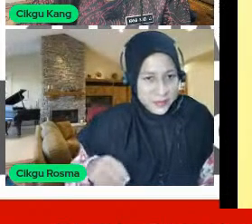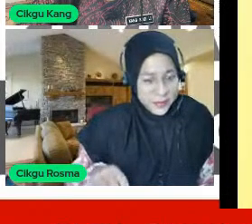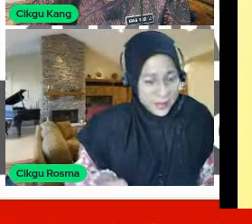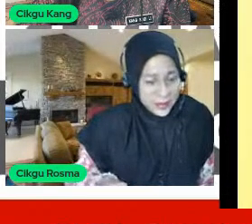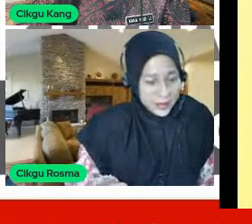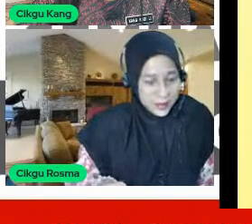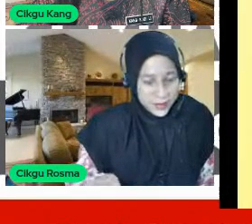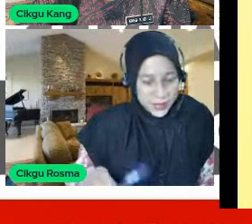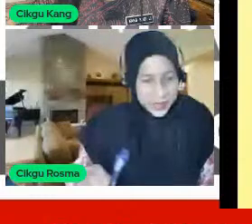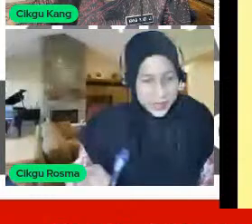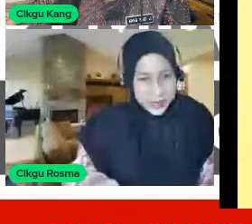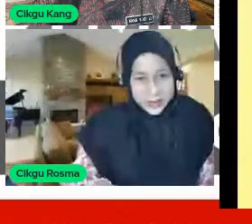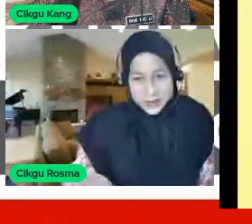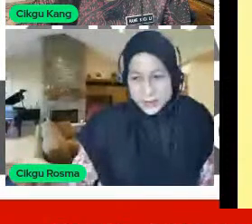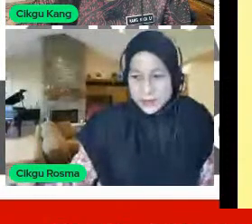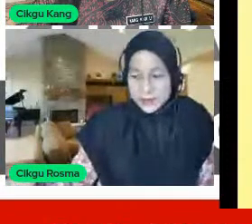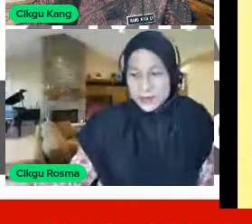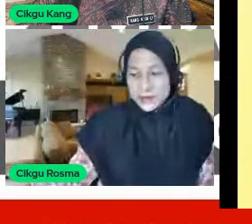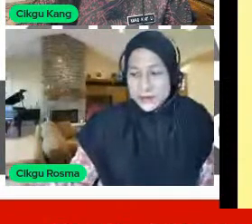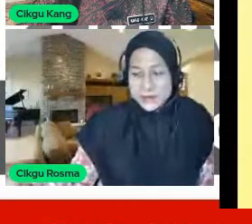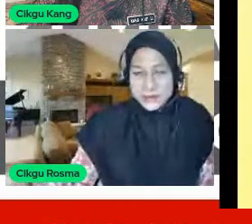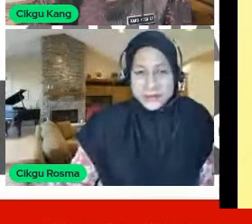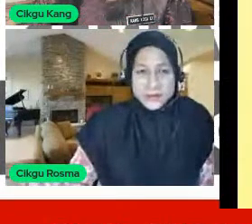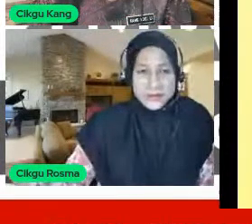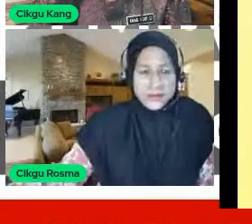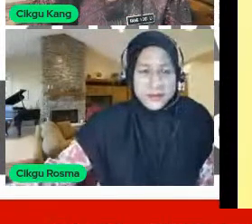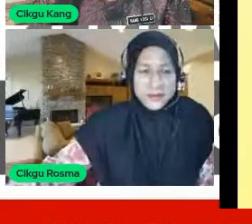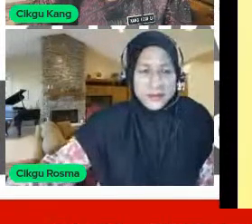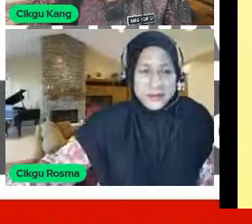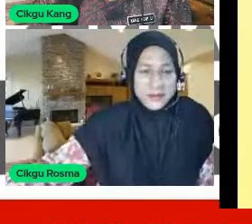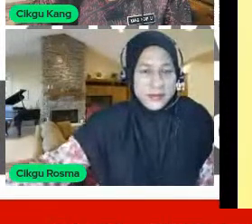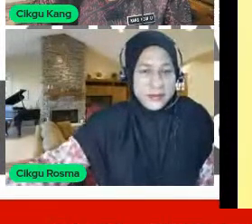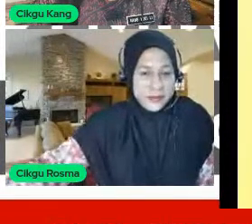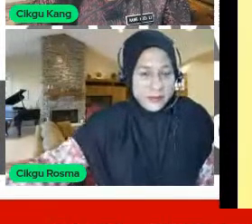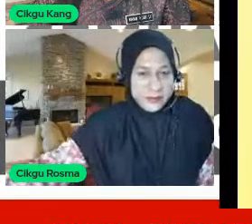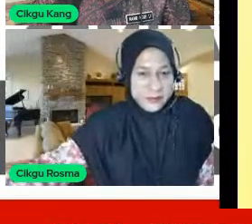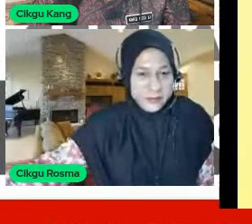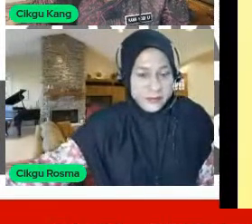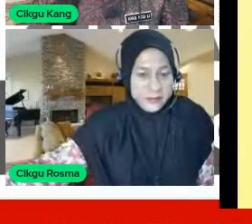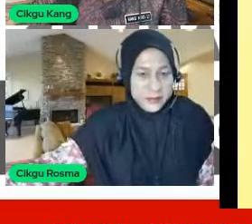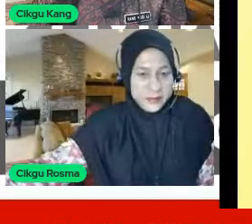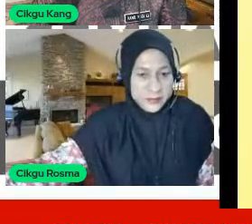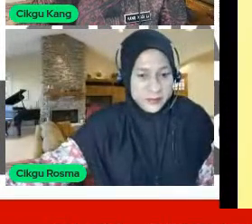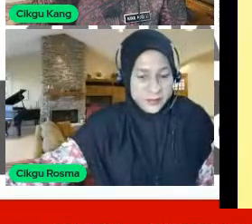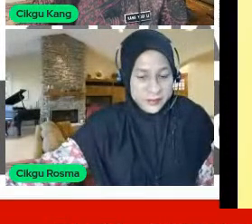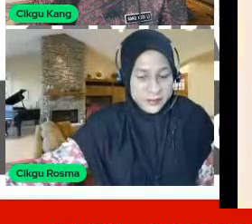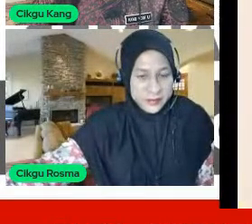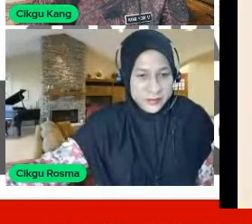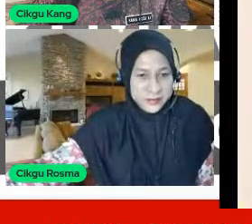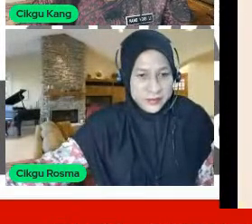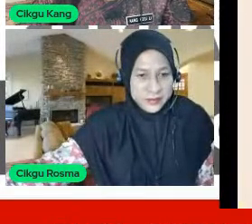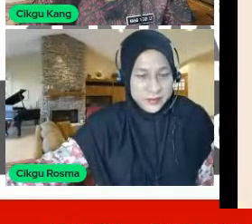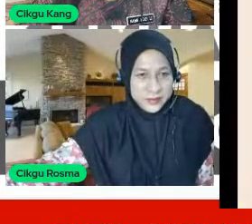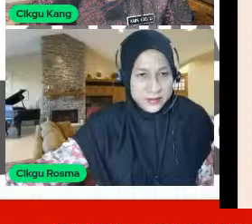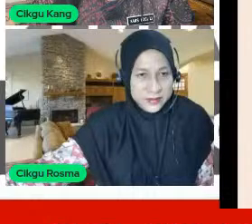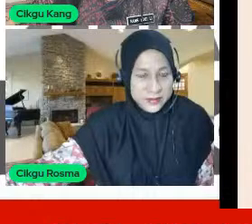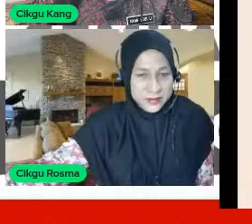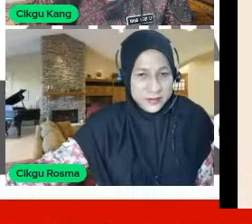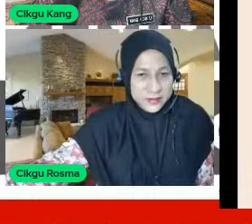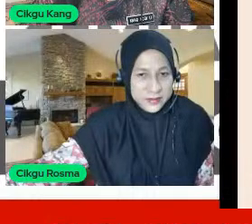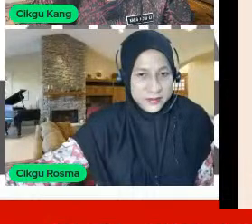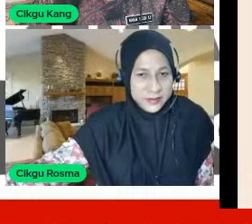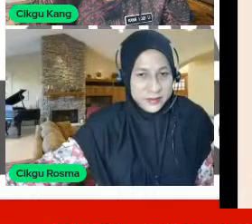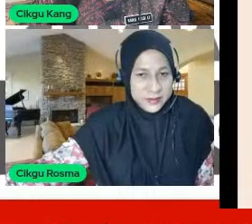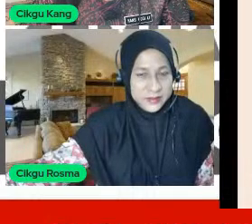ucapkan enggak deh jadi industi mendapatkan Restu dan doa dari pada ibu bapak kita Oke jadi